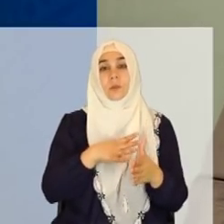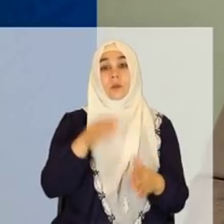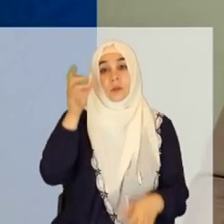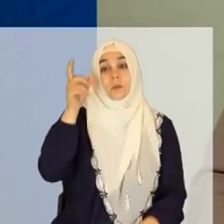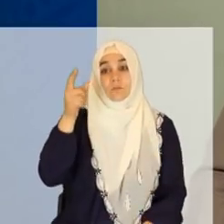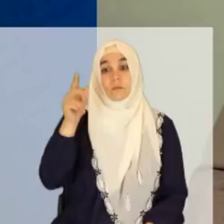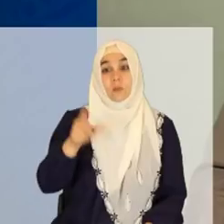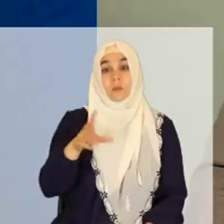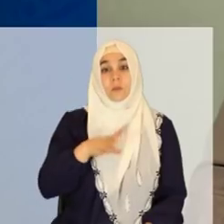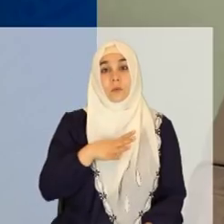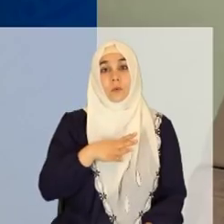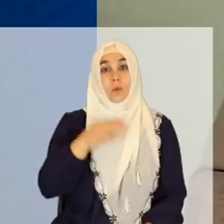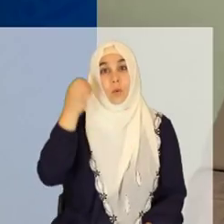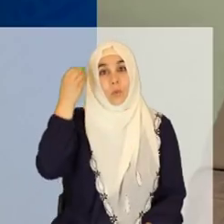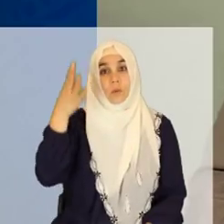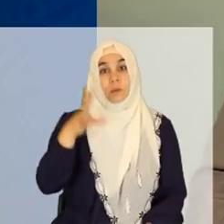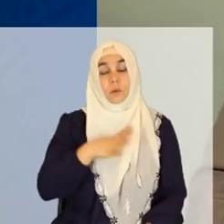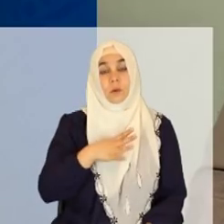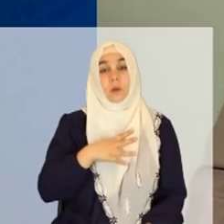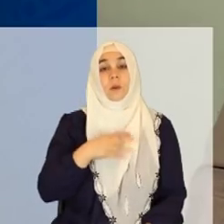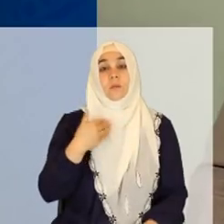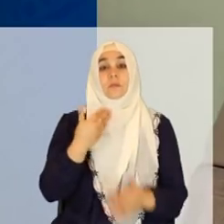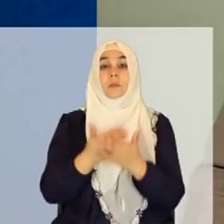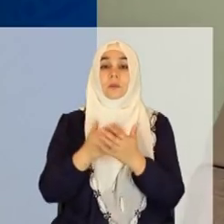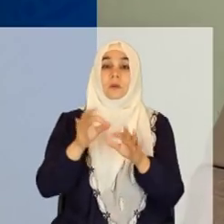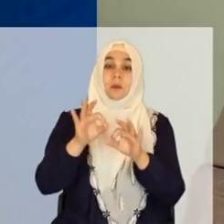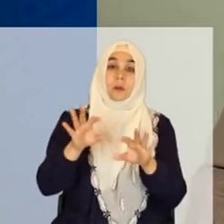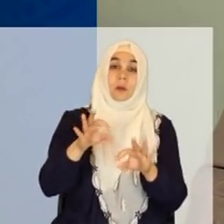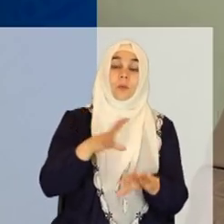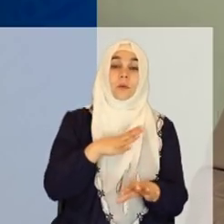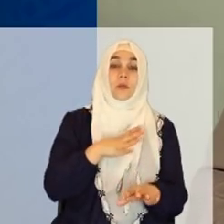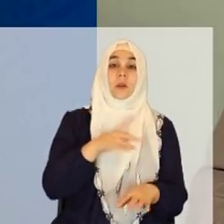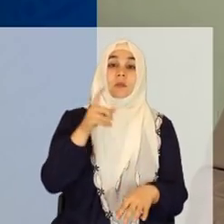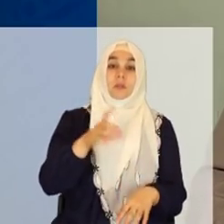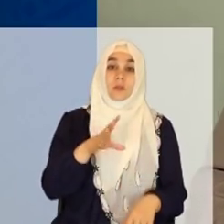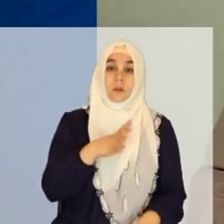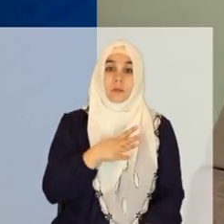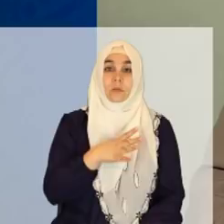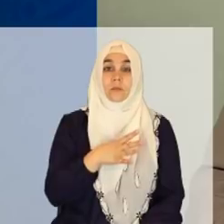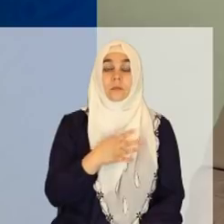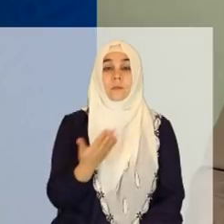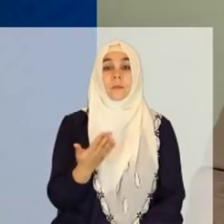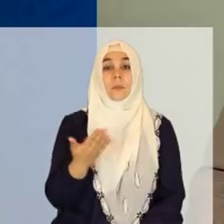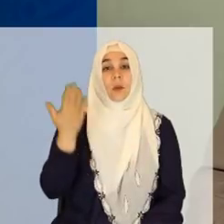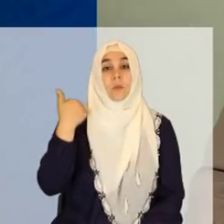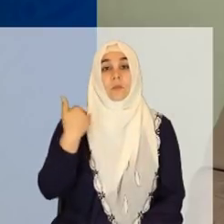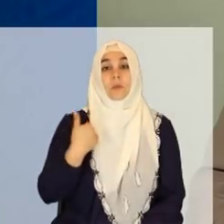odam. Keyin o'zi tushuntirishga o'tdi. Taqsir dedi, men